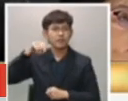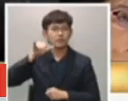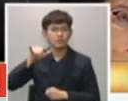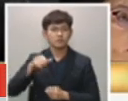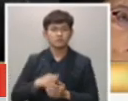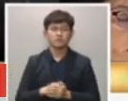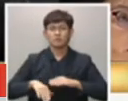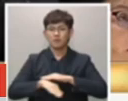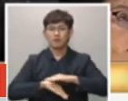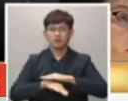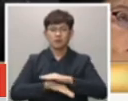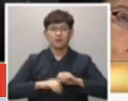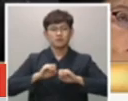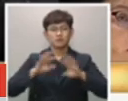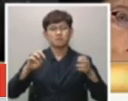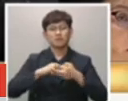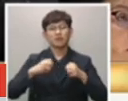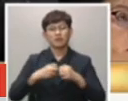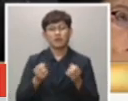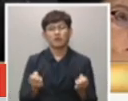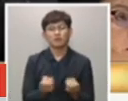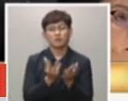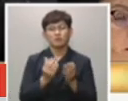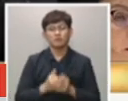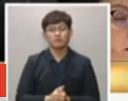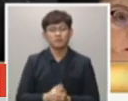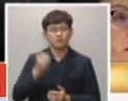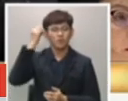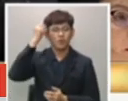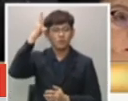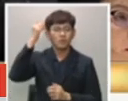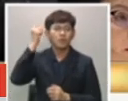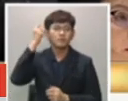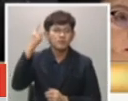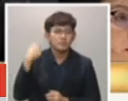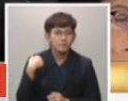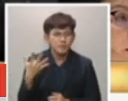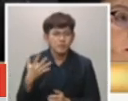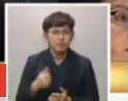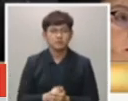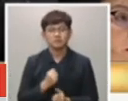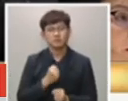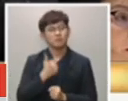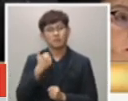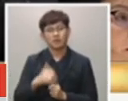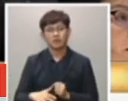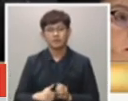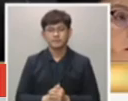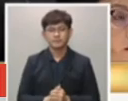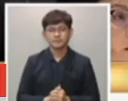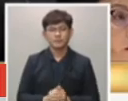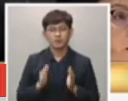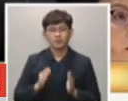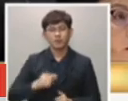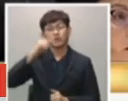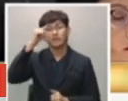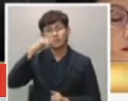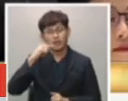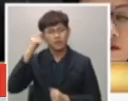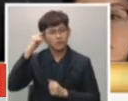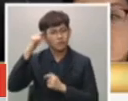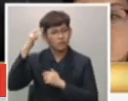านของความล้มเหลวขาดความรู้ความเข้าใจไร้ประสิทธิภาพอย่างสิ้นเชิงคนไทยไร้ซึ่งความห